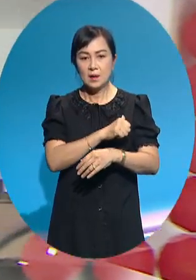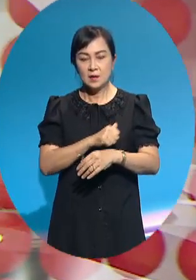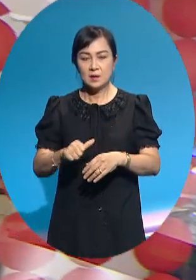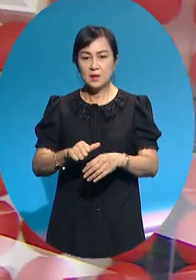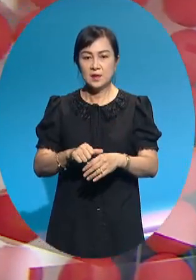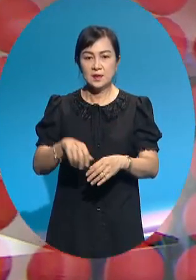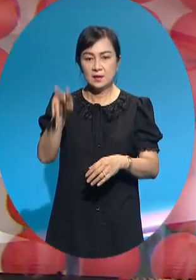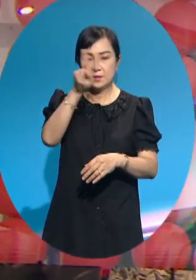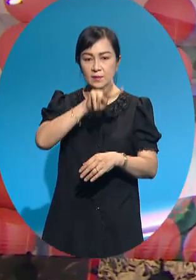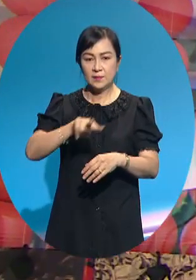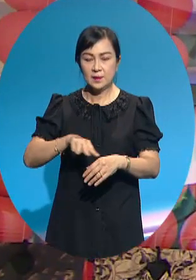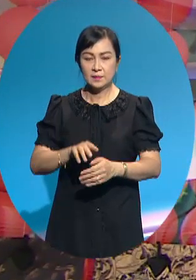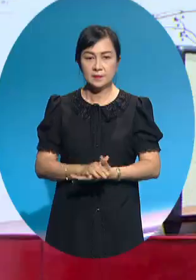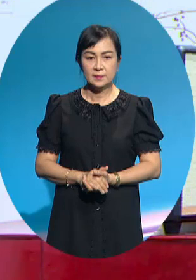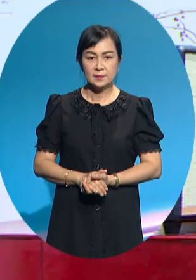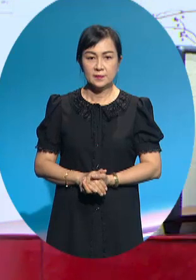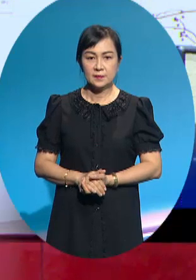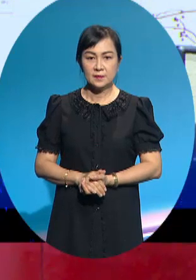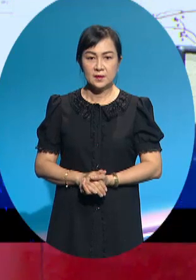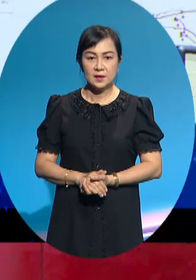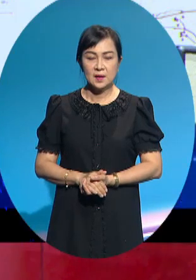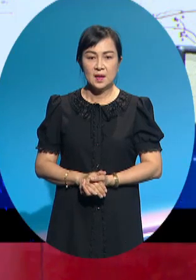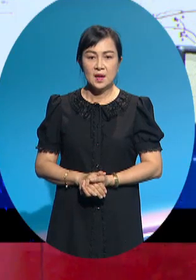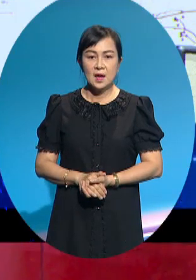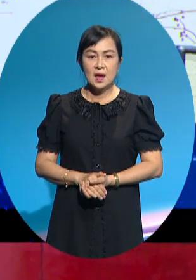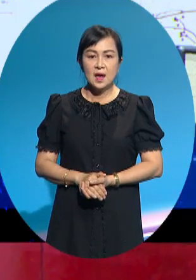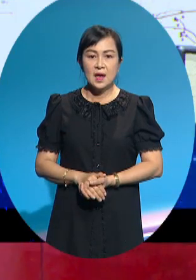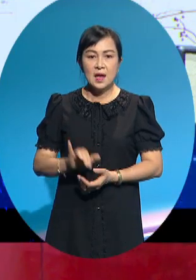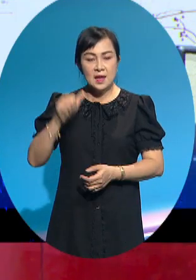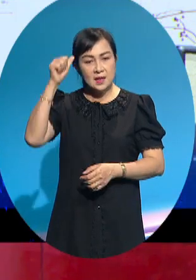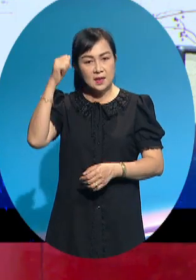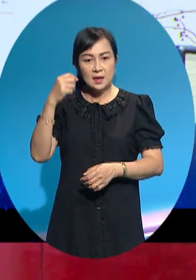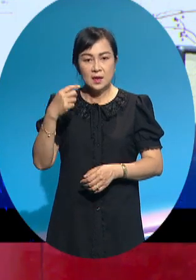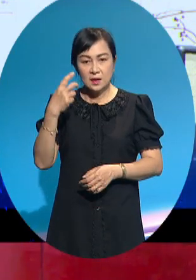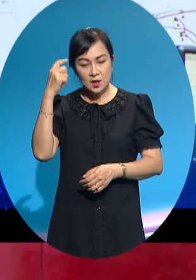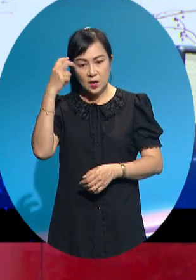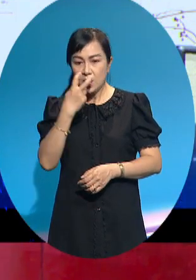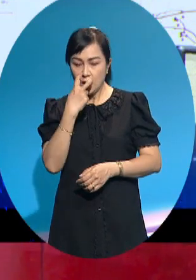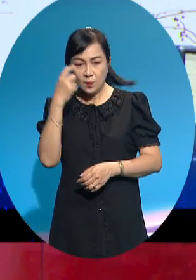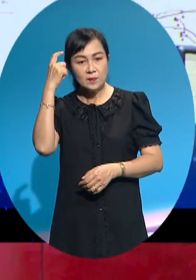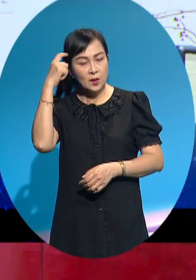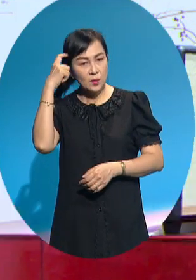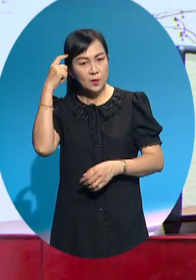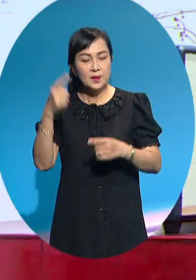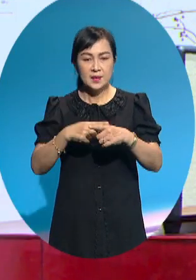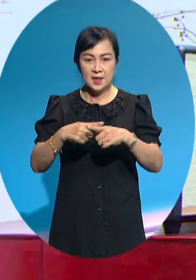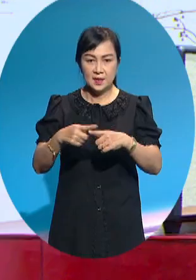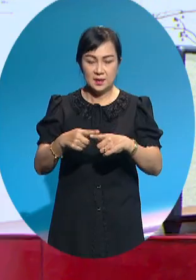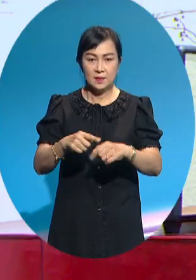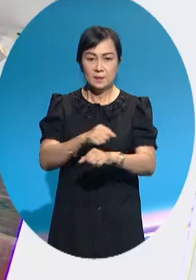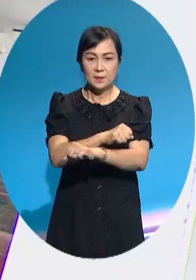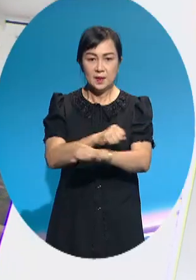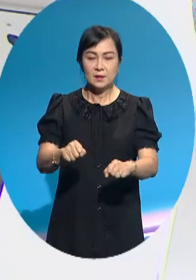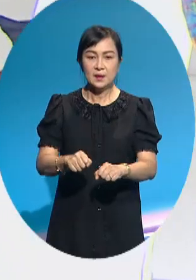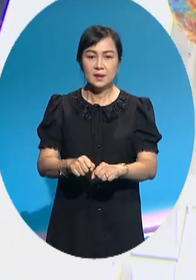đất hình chữ S. Thấu Lòng Bọc Giáp có ý nghĩa là nhìn thấu được những giá trị cốt lõi, những giá trị bền vững